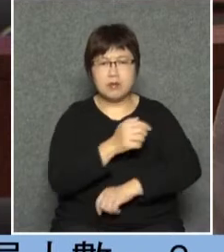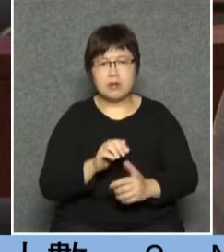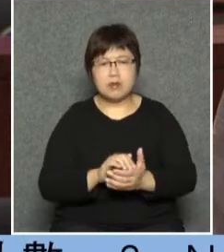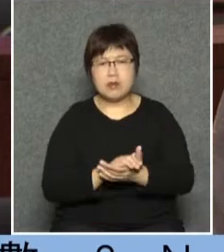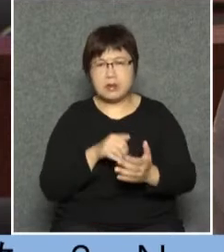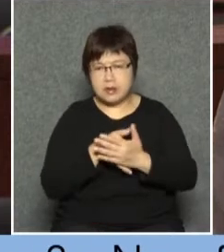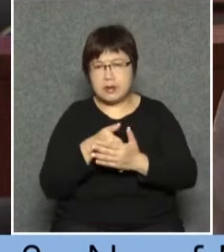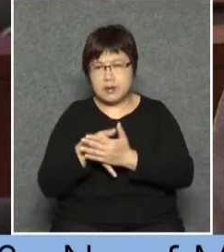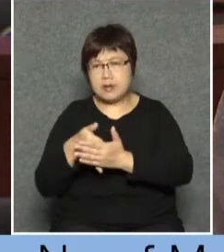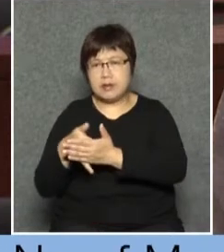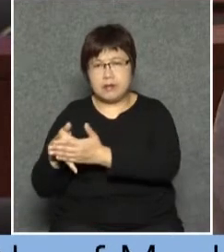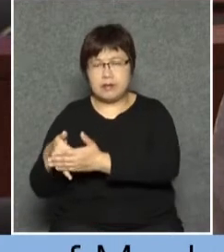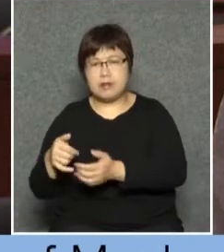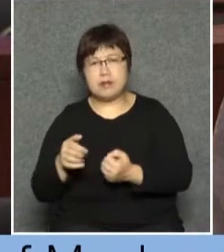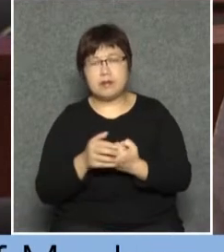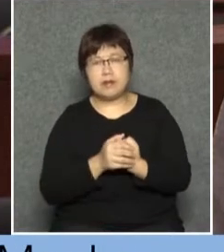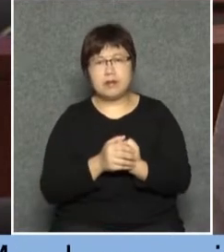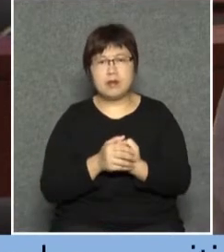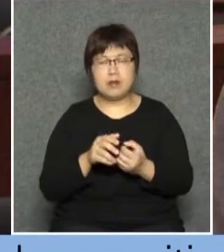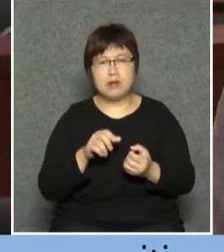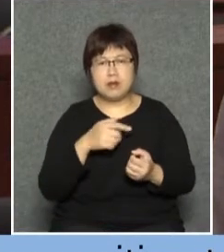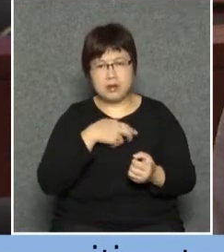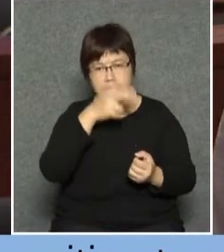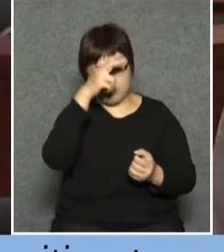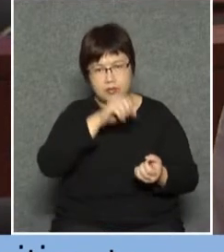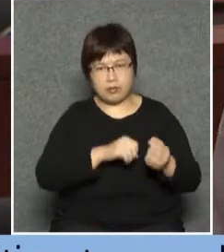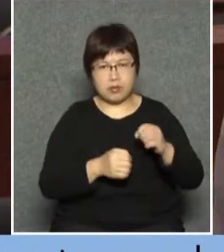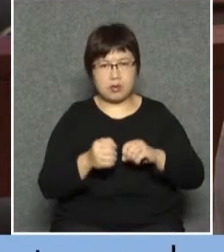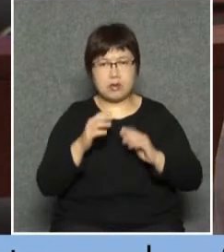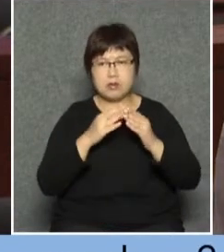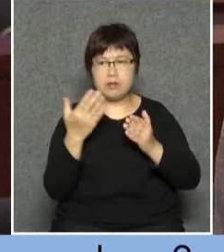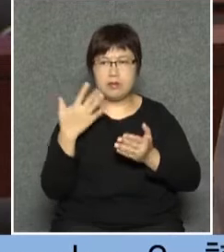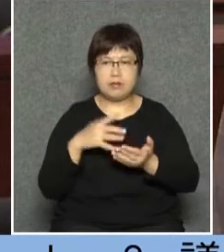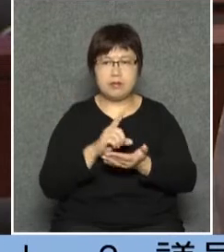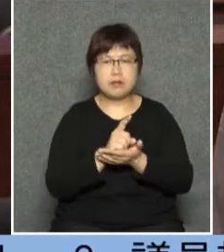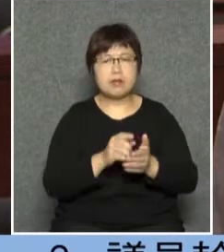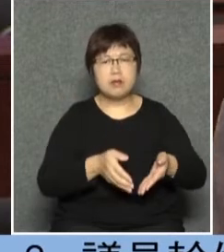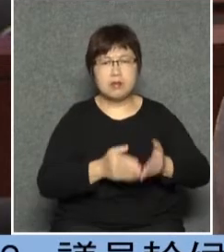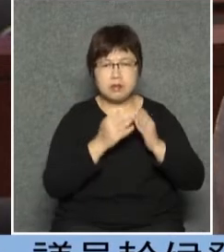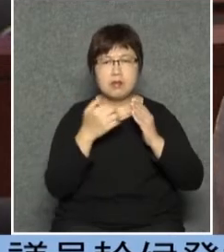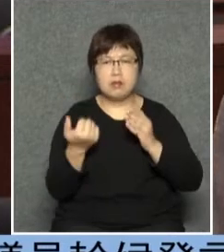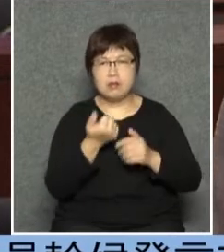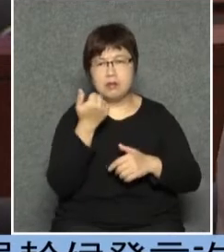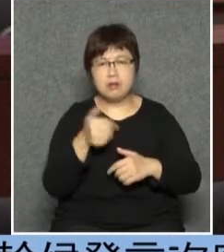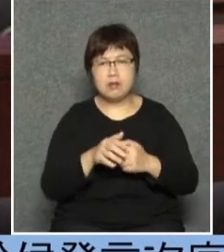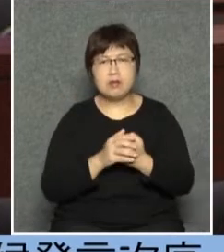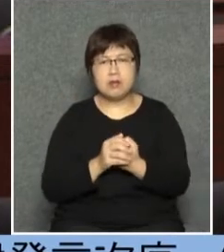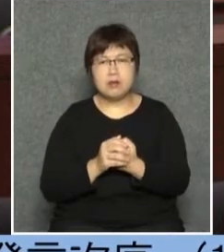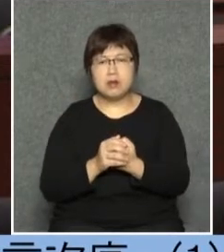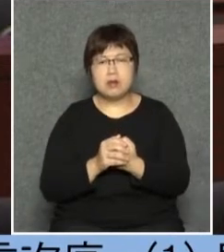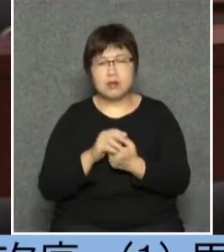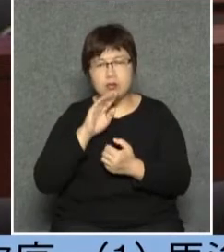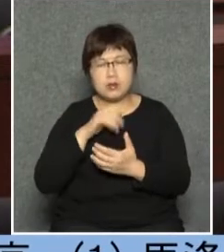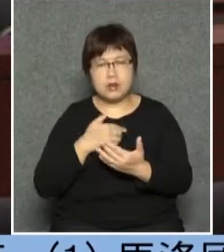撓，科技局才是在去年成立得到。其实如果早几